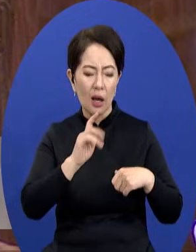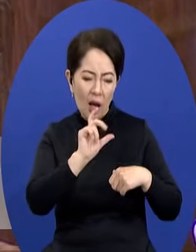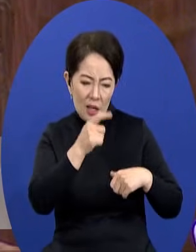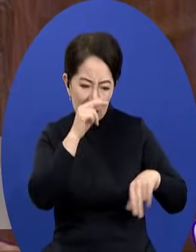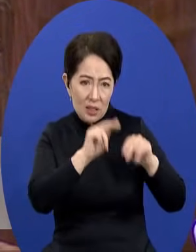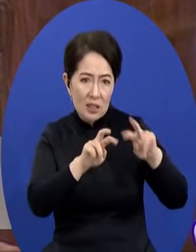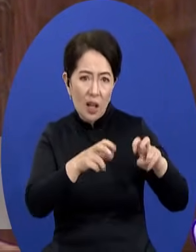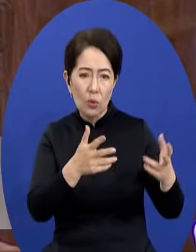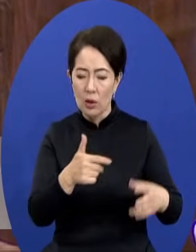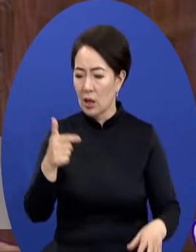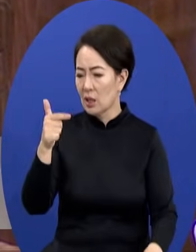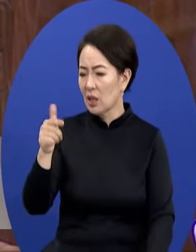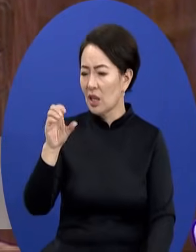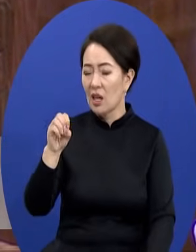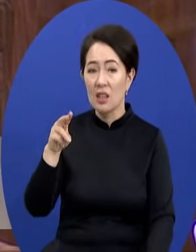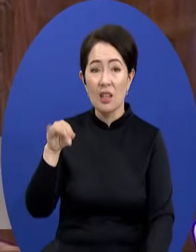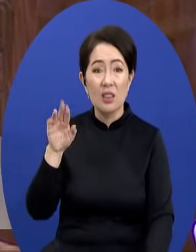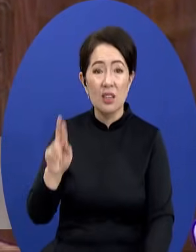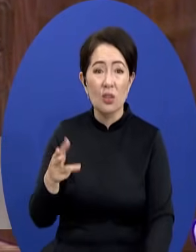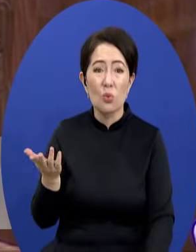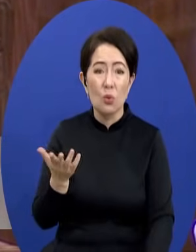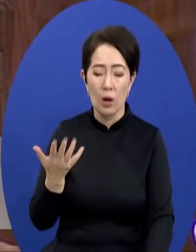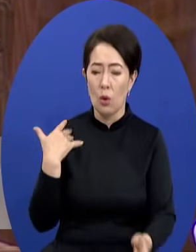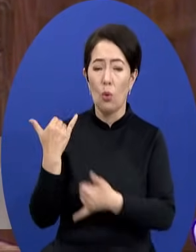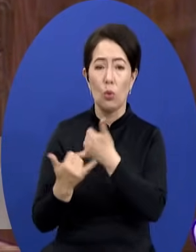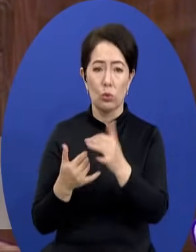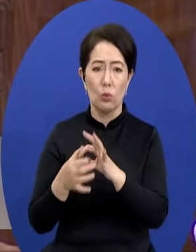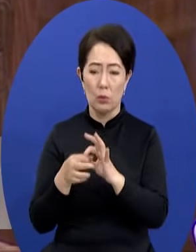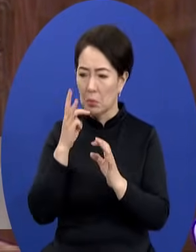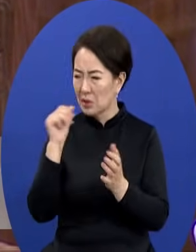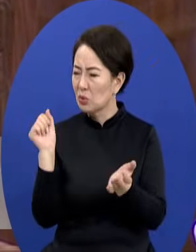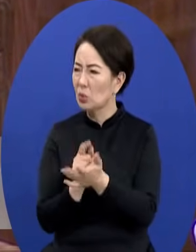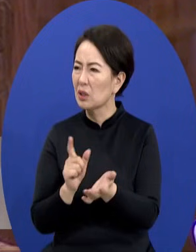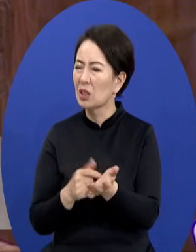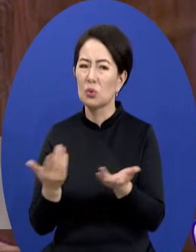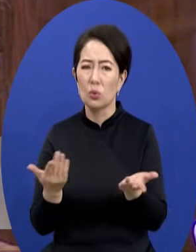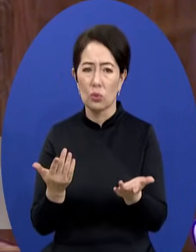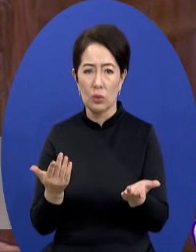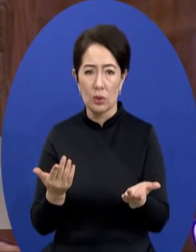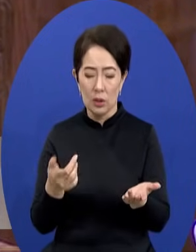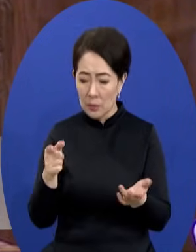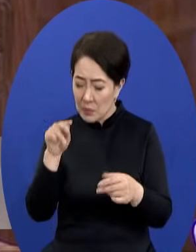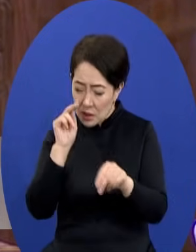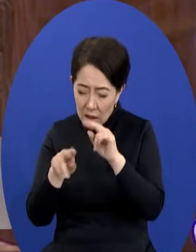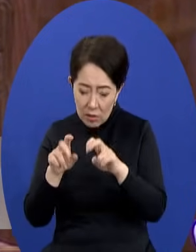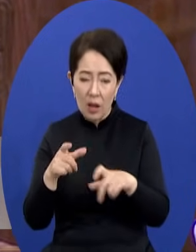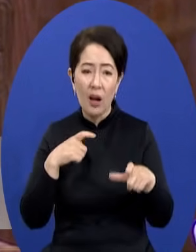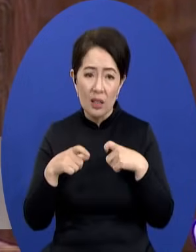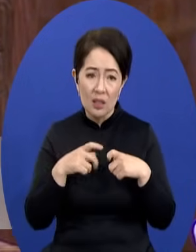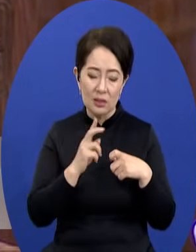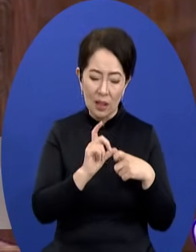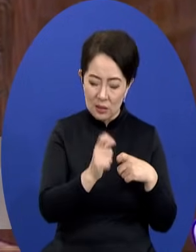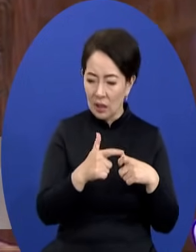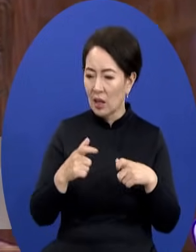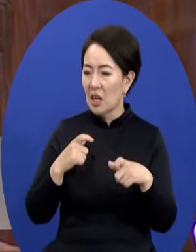шийдвэрлэхэд хүний тэр генетик буюу одоо тэр удамшлын тэр мэдээлэл ямар шаардлагатай юм бэ? Иргэн чинь бол цэвэр ерөөсө эдийн засаг болон эдийн бус баялагтай